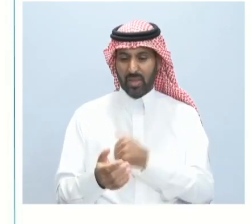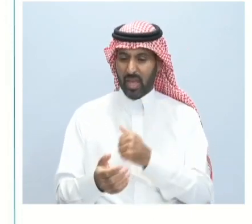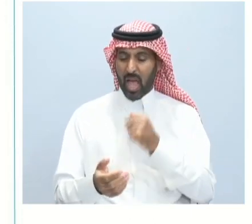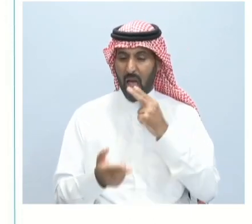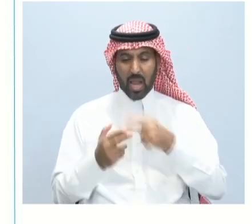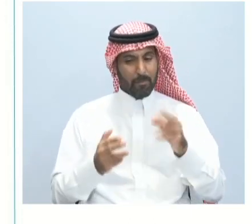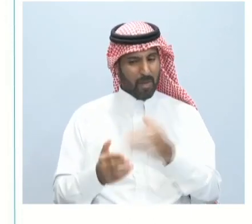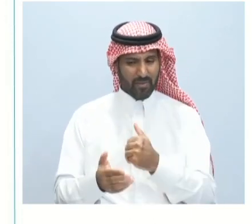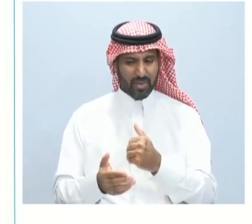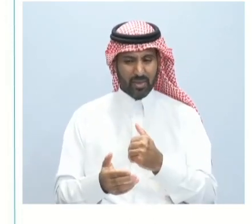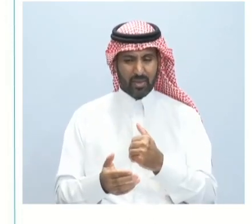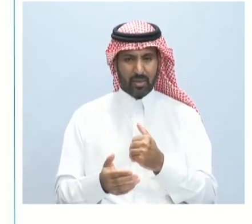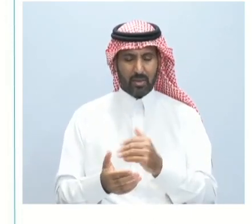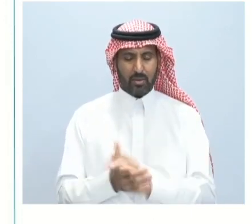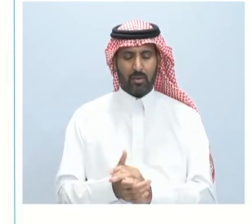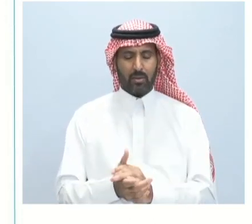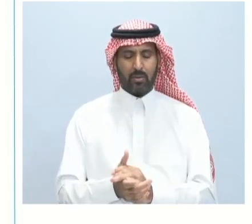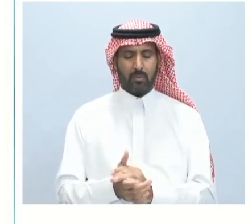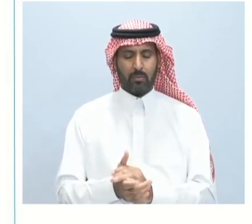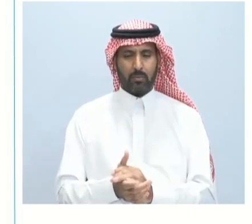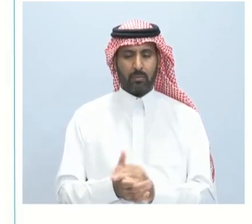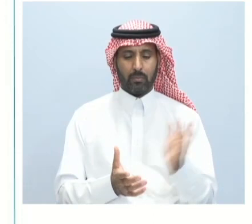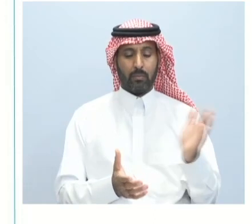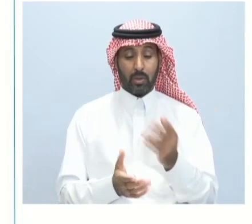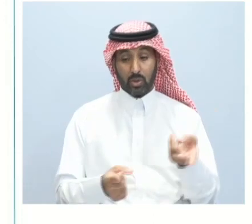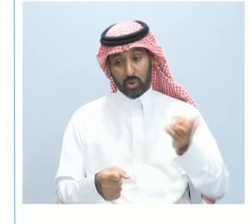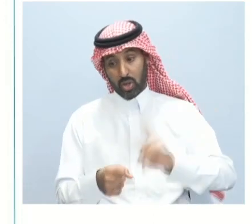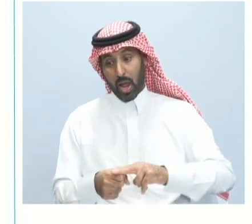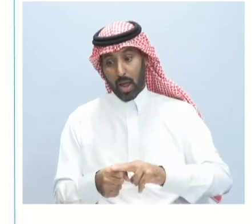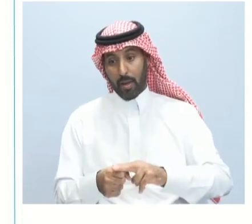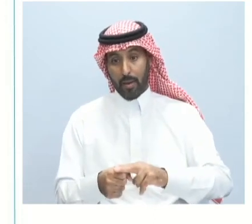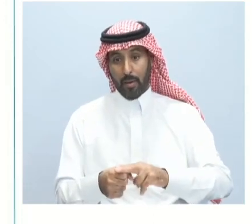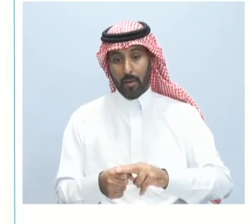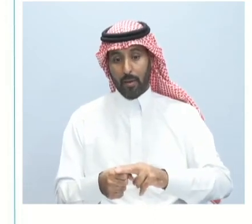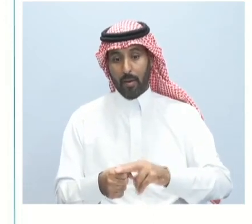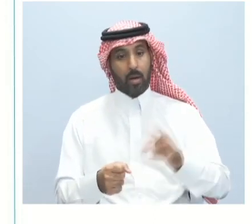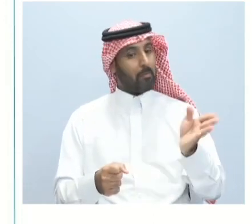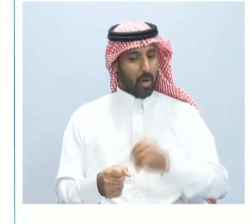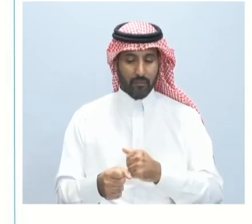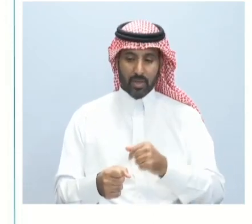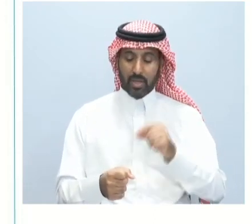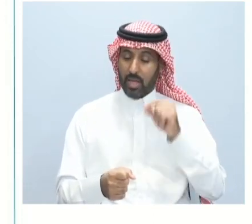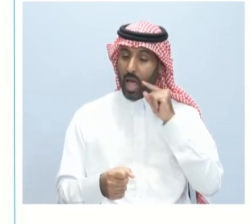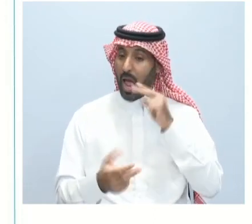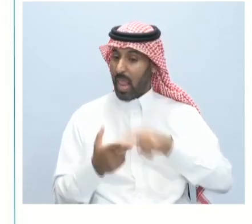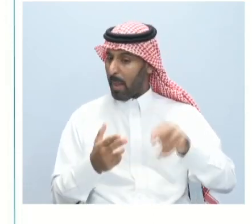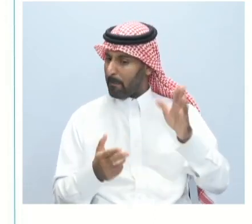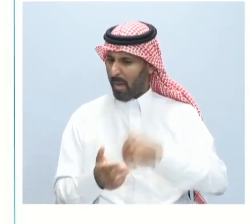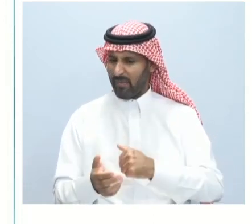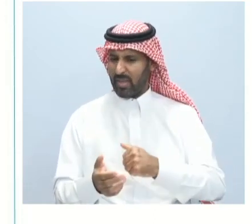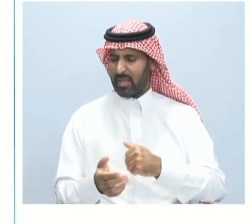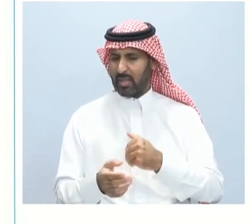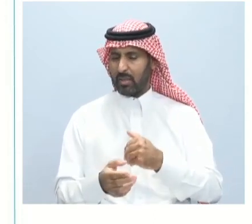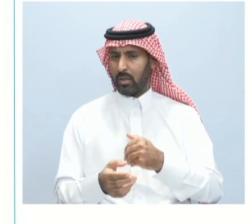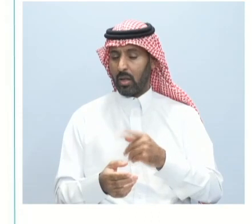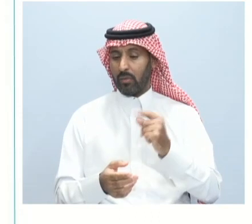حل فهنا سيتم هنا في الالس ريتيرن او ارجاع ن اي انه لا يوجد حل الى الان